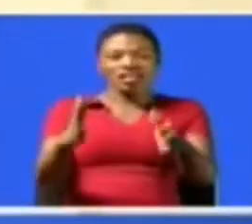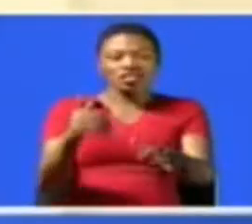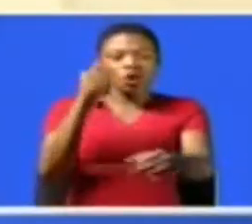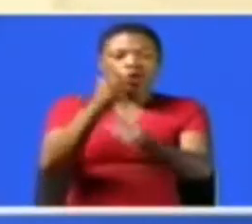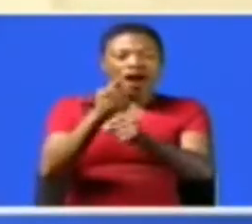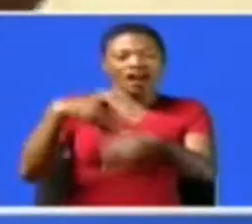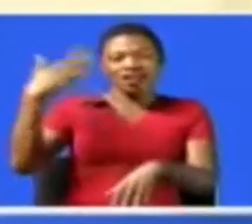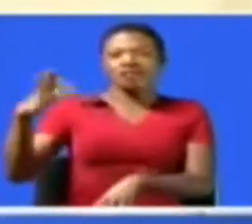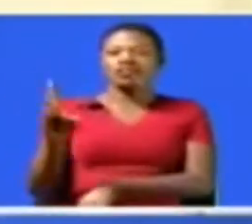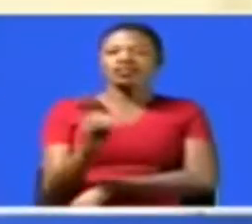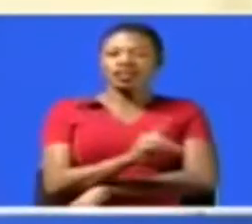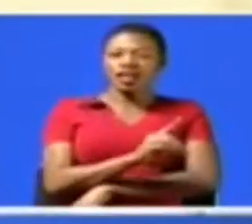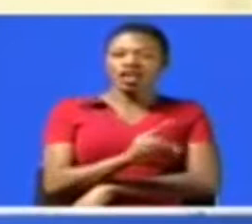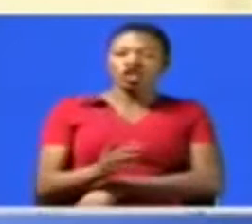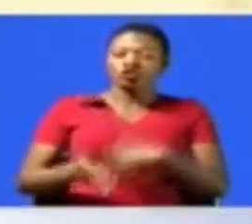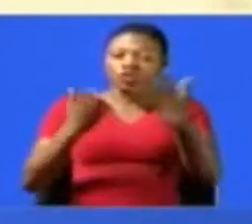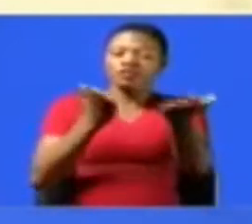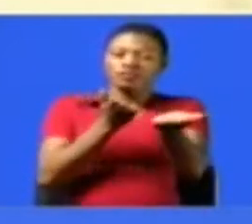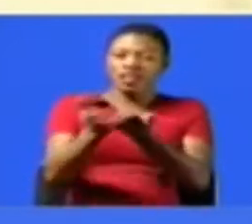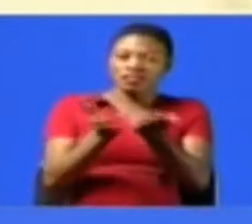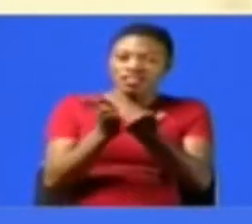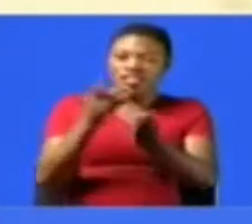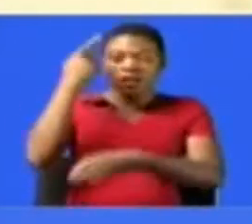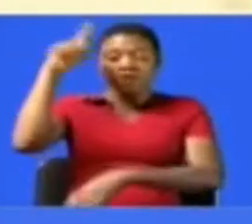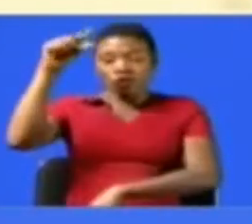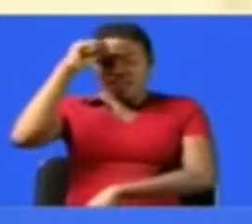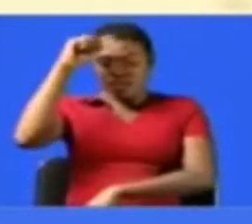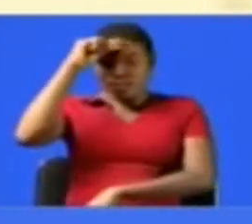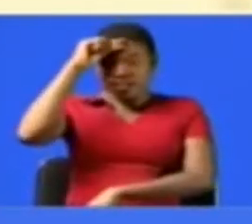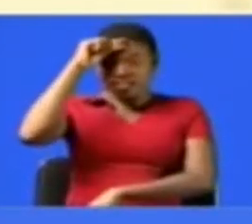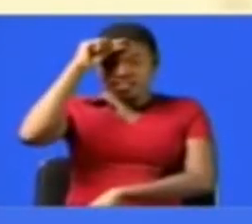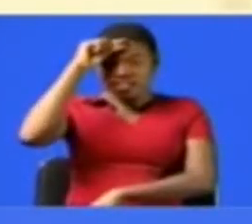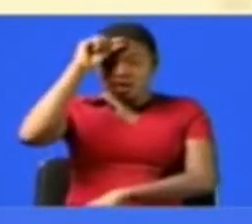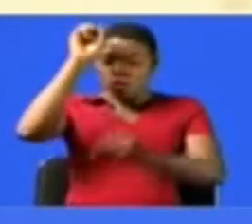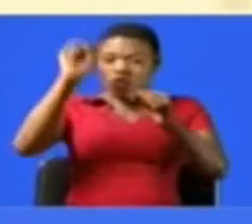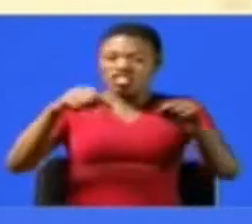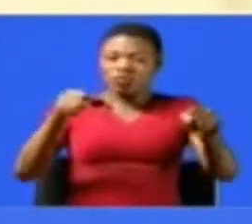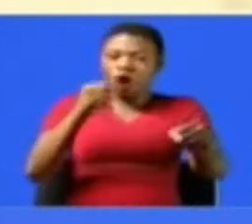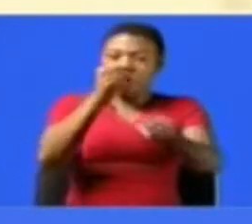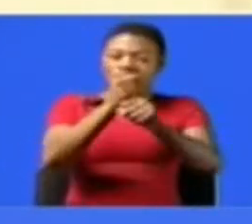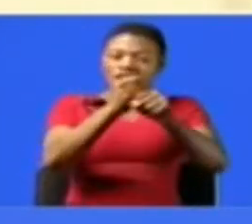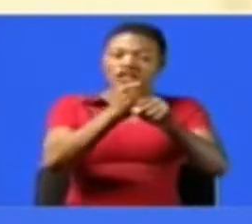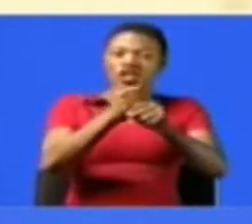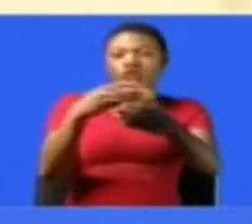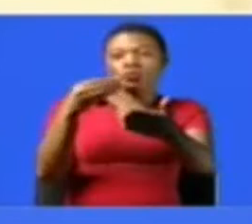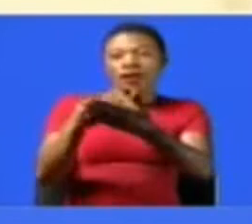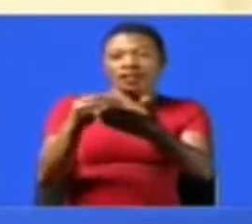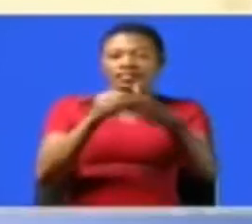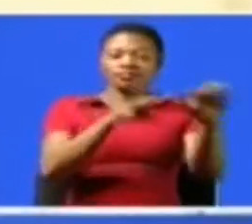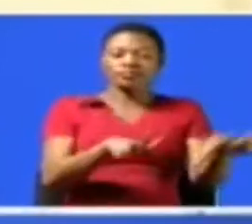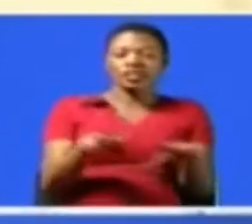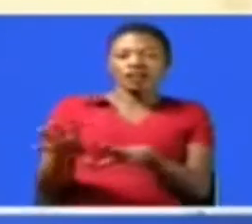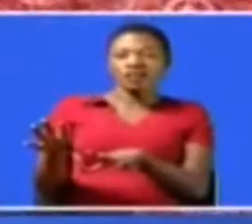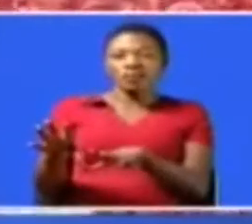hard on a daily basis to deliver services on behalf of the government can be subjected to financial hardship due